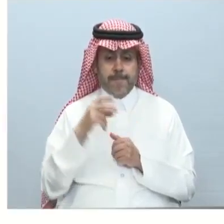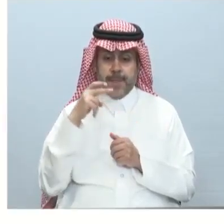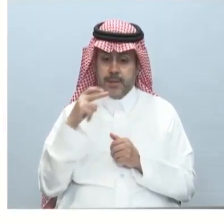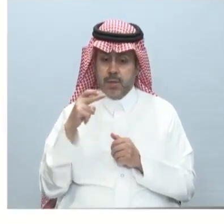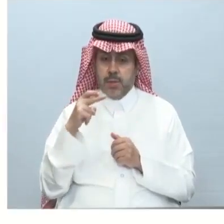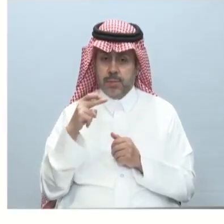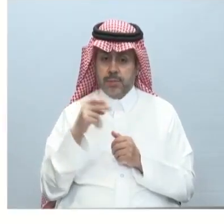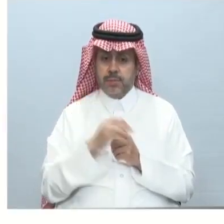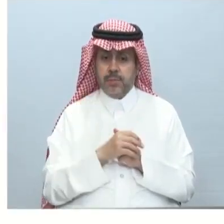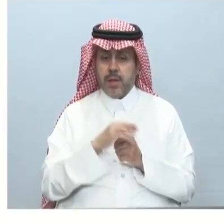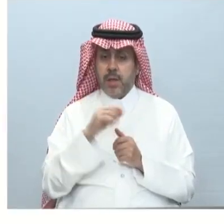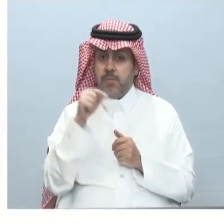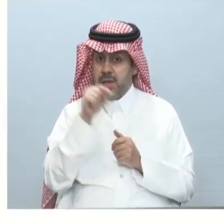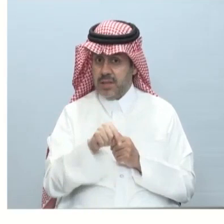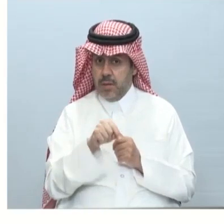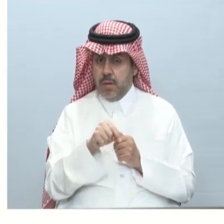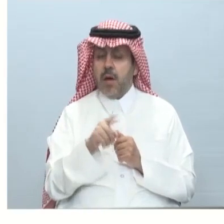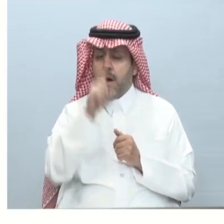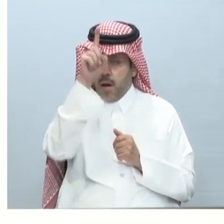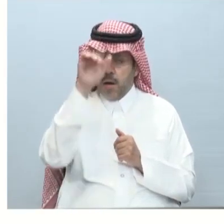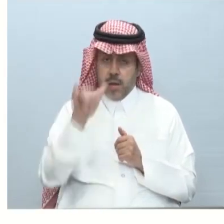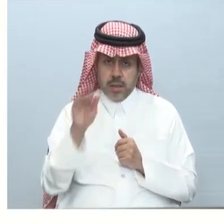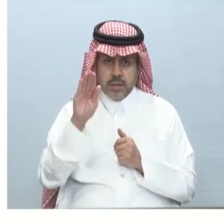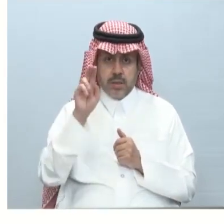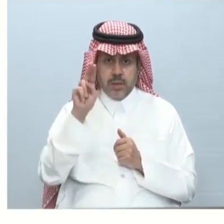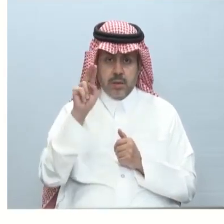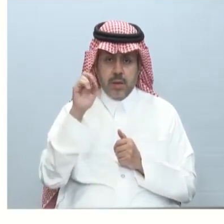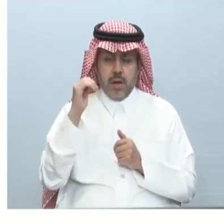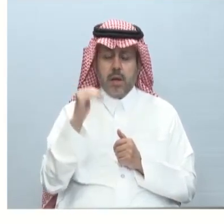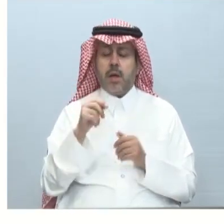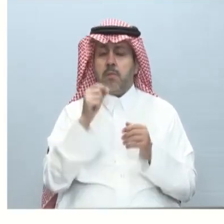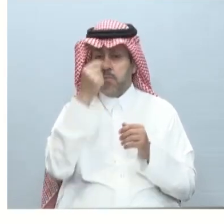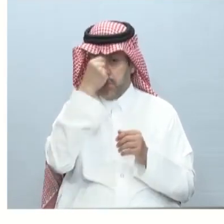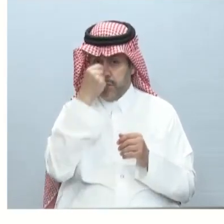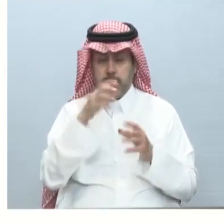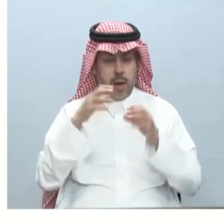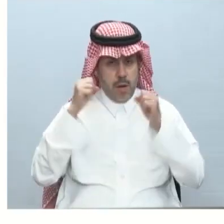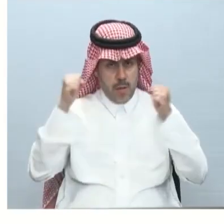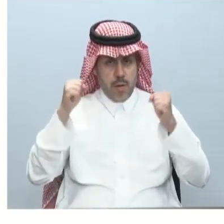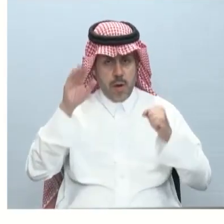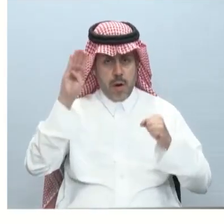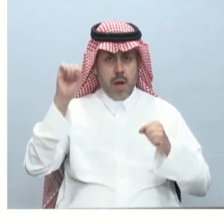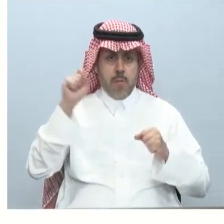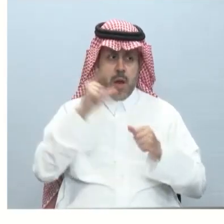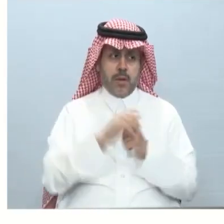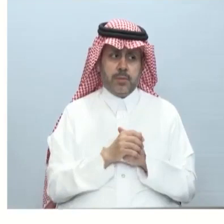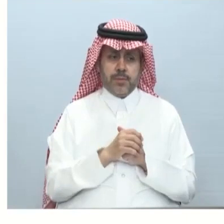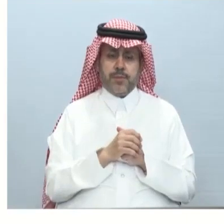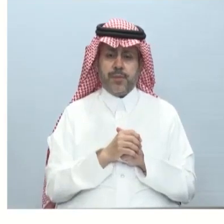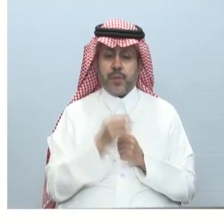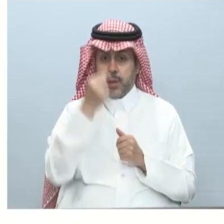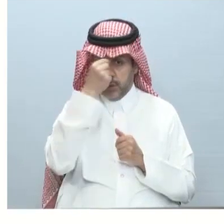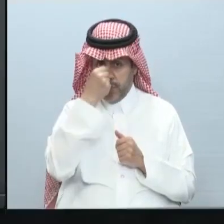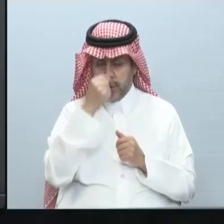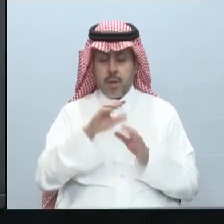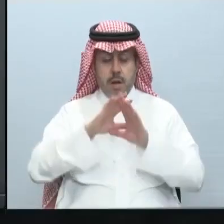الجواب لما لما يستحقه تعالى من صفات الكمال فالله له الصفات الكمله سبحانه وتعالى الصفات